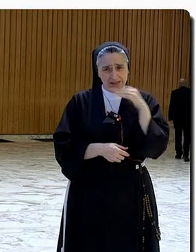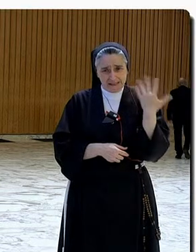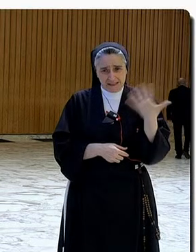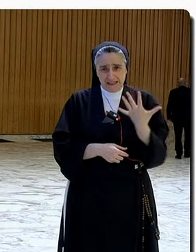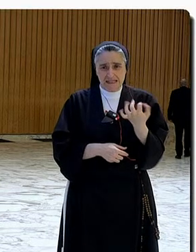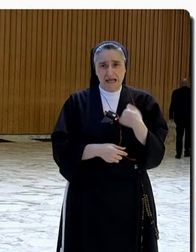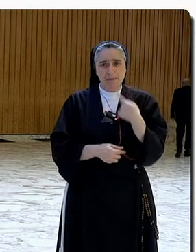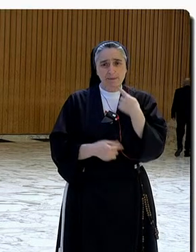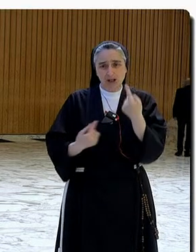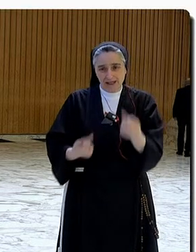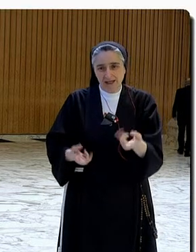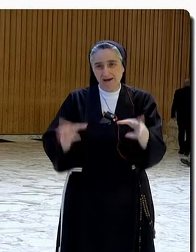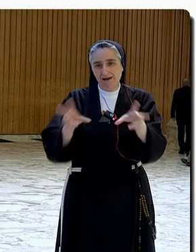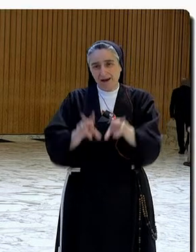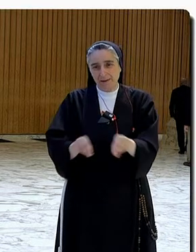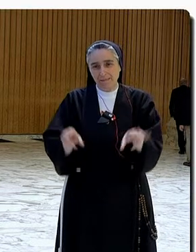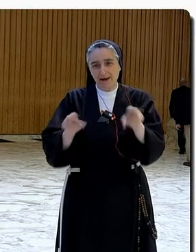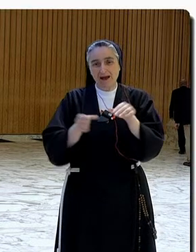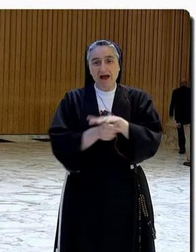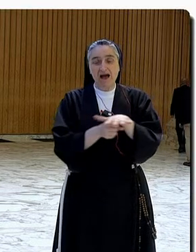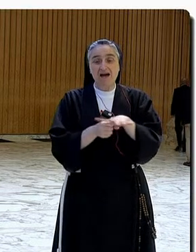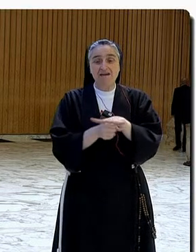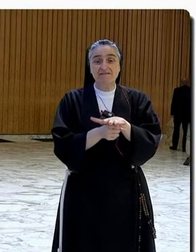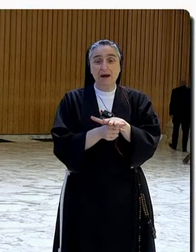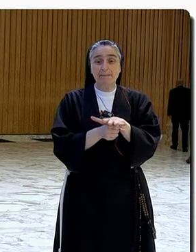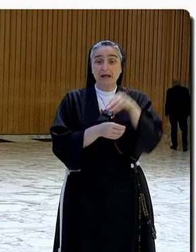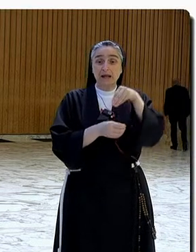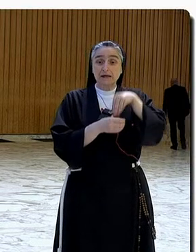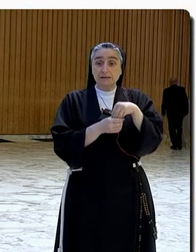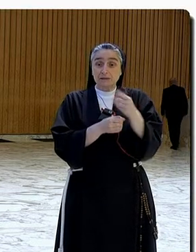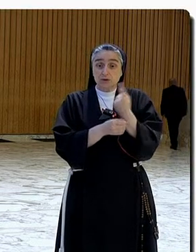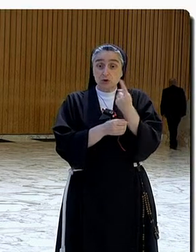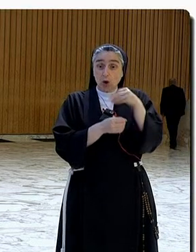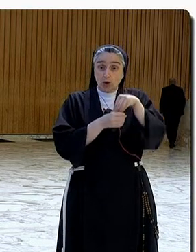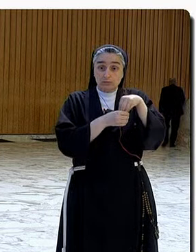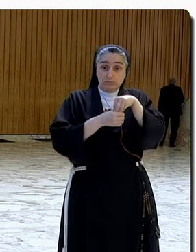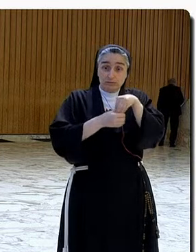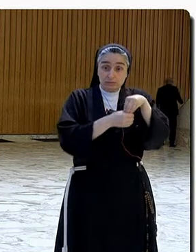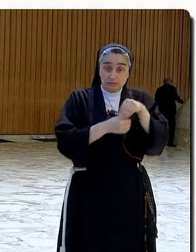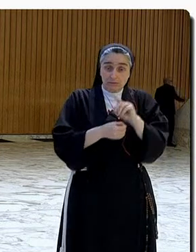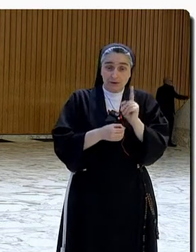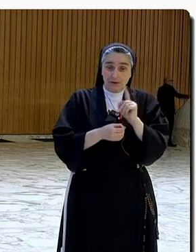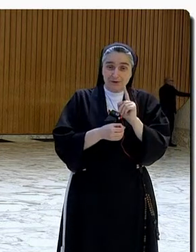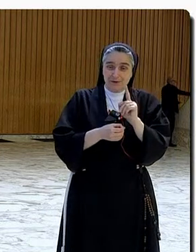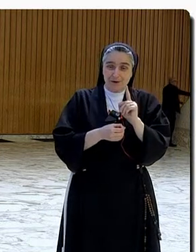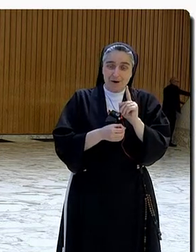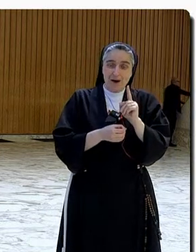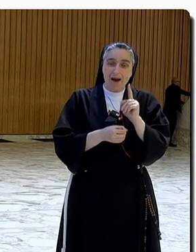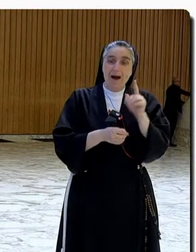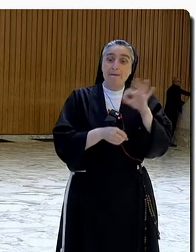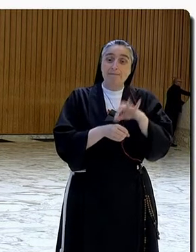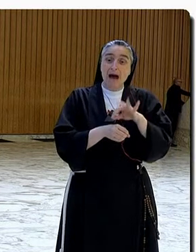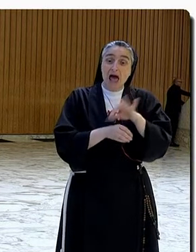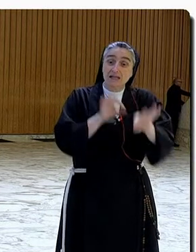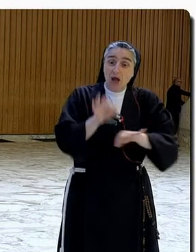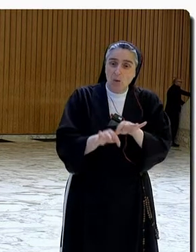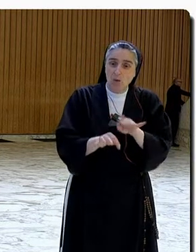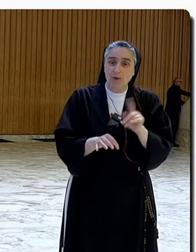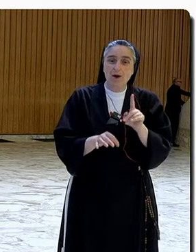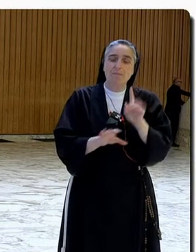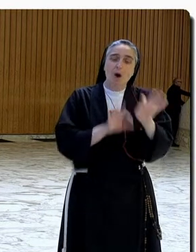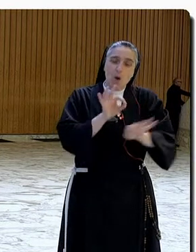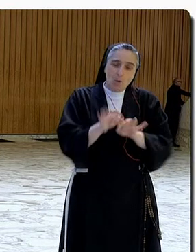diciamo sempre, la famiglia non è un malato da curare, ma la cura alla malattia.